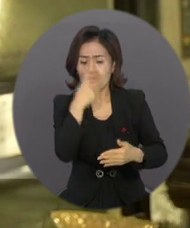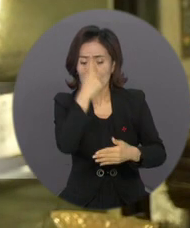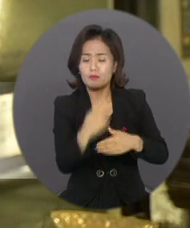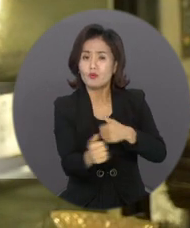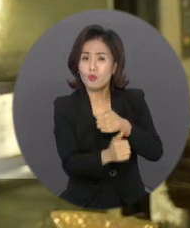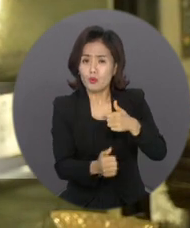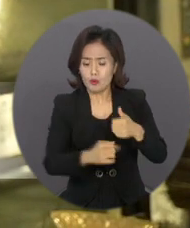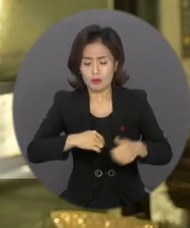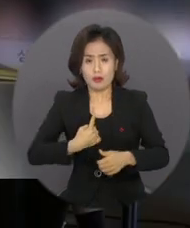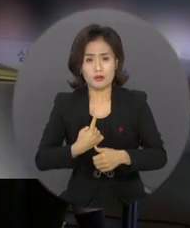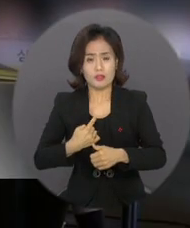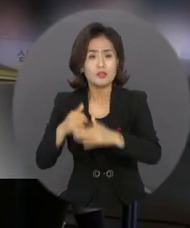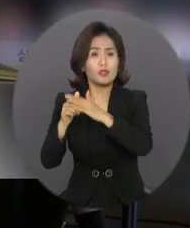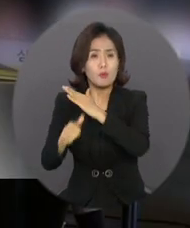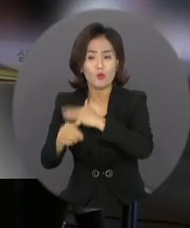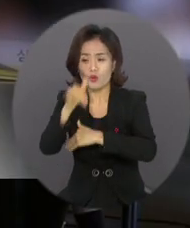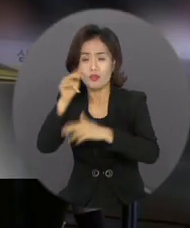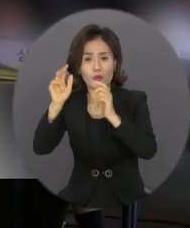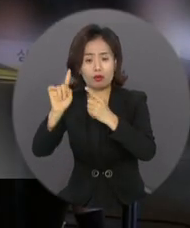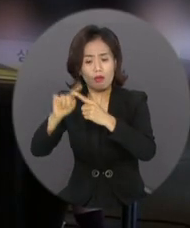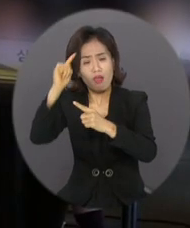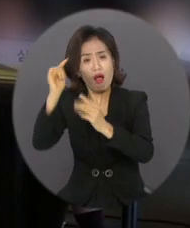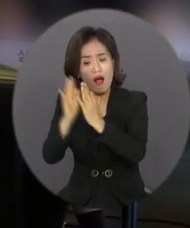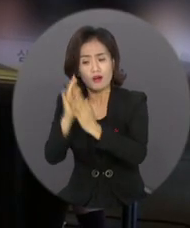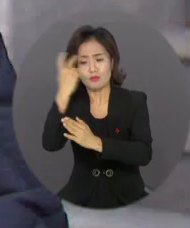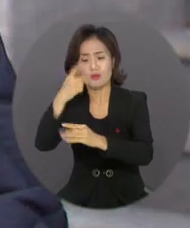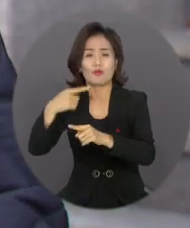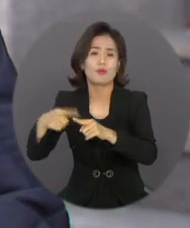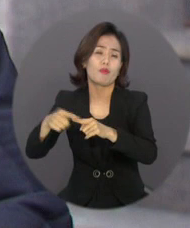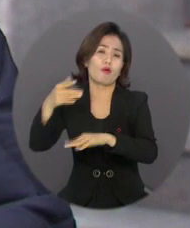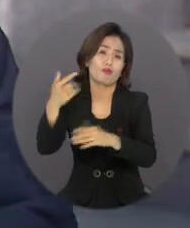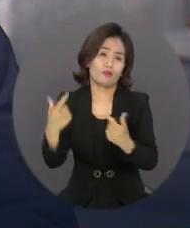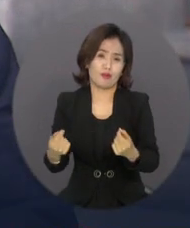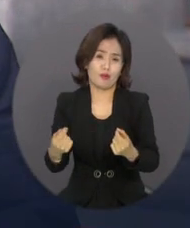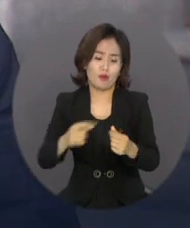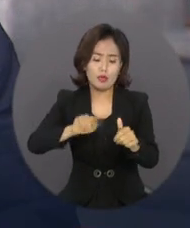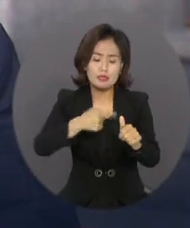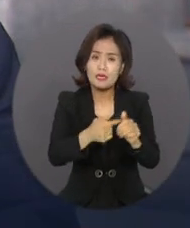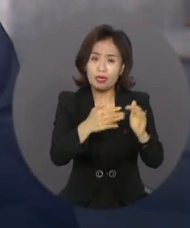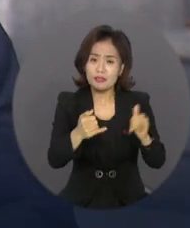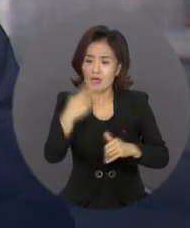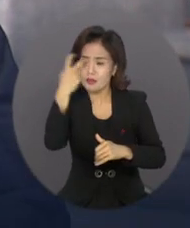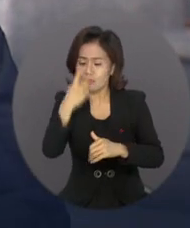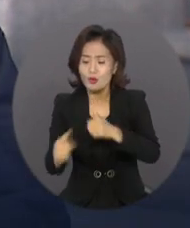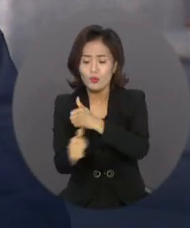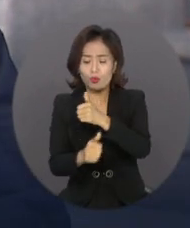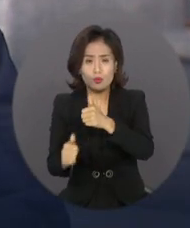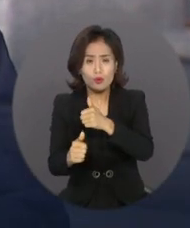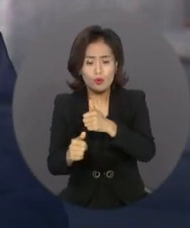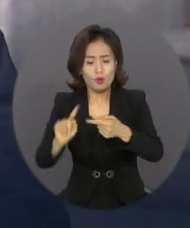심사위원이 자신이 대표로 있는 기업을 스스로 심사했다는 겁니다 참가자미 심사위원 구성이